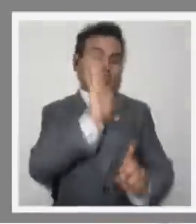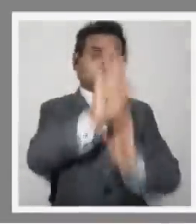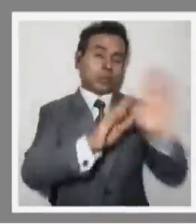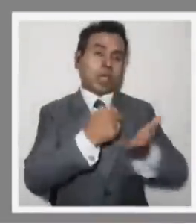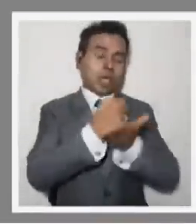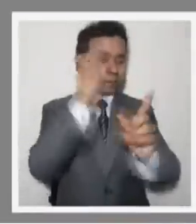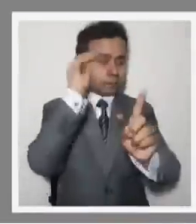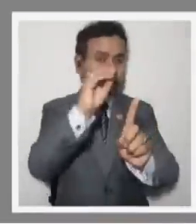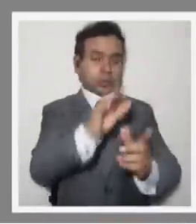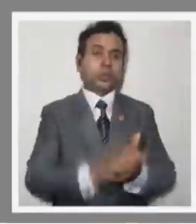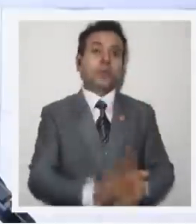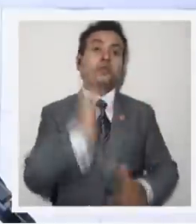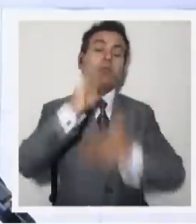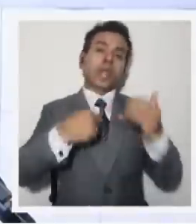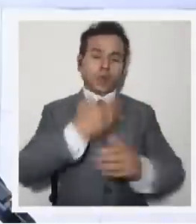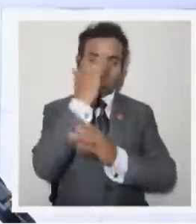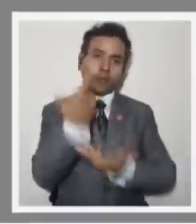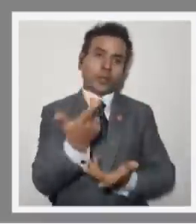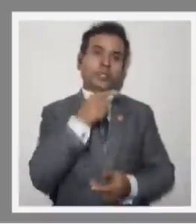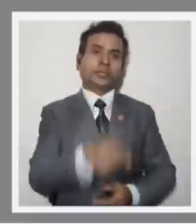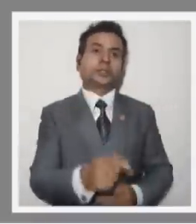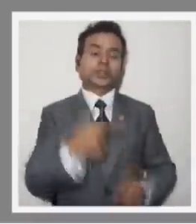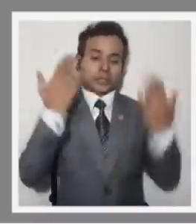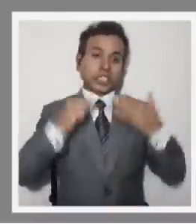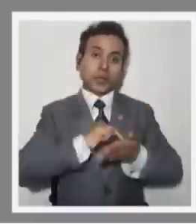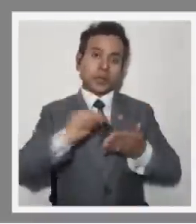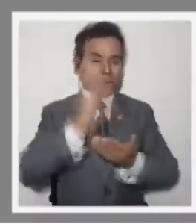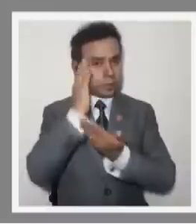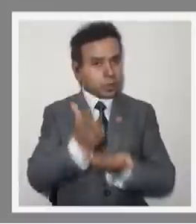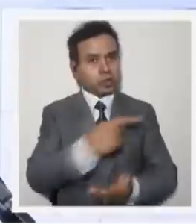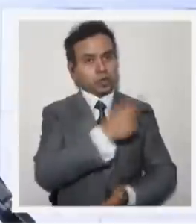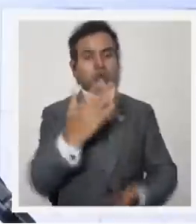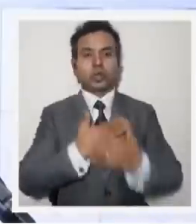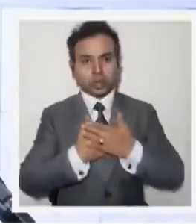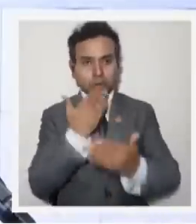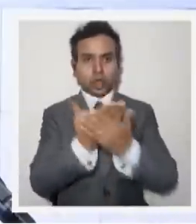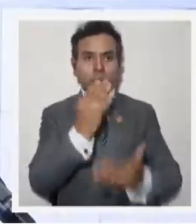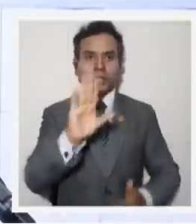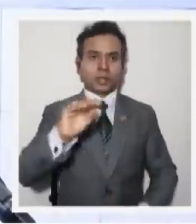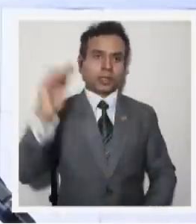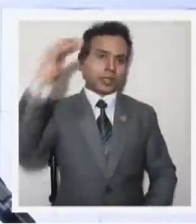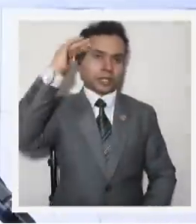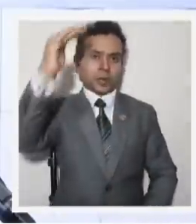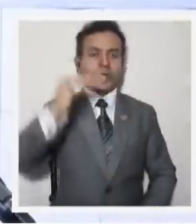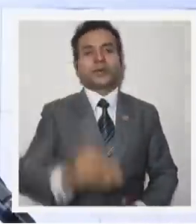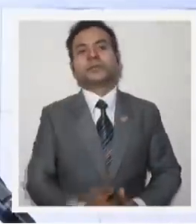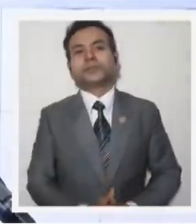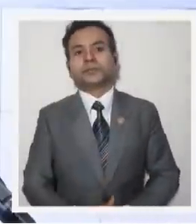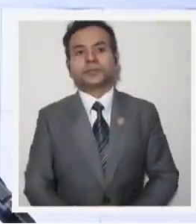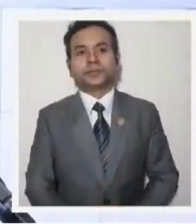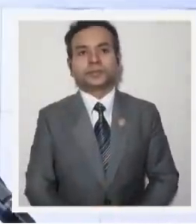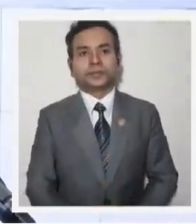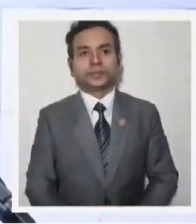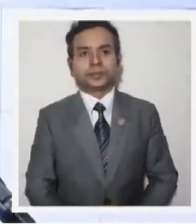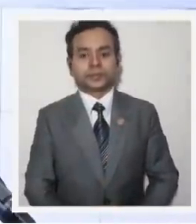নিশ্চয়ই প্রত্যেকের প্রতি সহমর্মিতা দেখাবো, সমবেদনা দেখাবো এবং আমরা সকলেই মিলে ভালো থাকার জন্য স্বাস্থ্য নিয়মগুলো মেলে